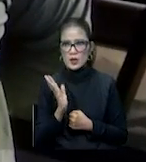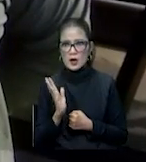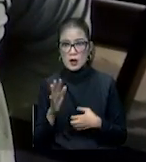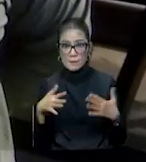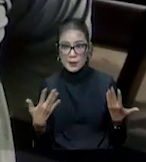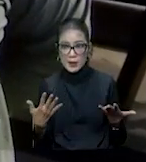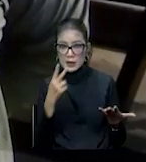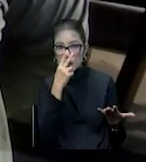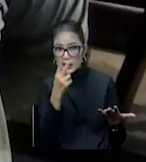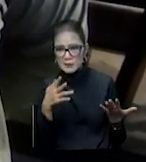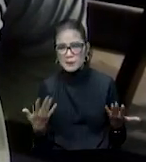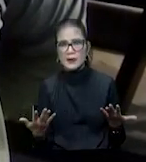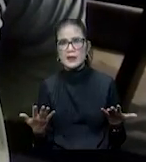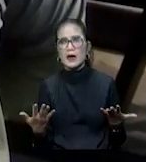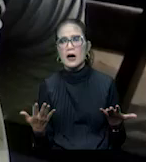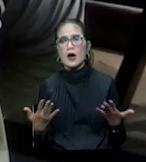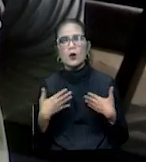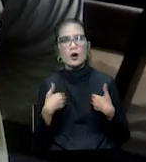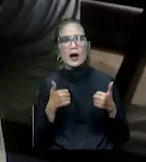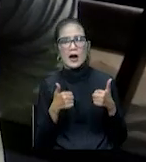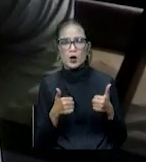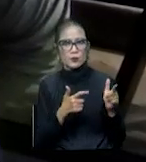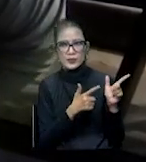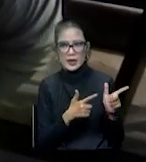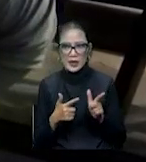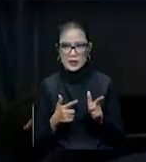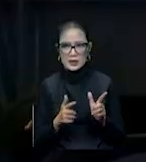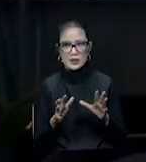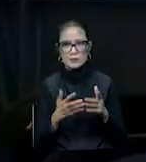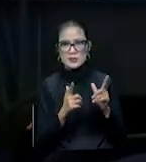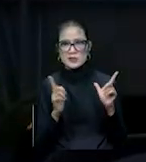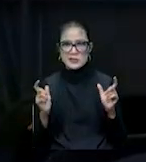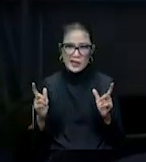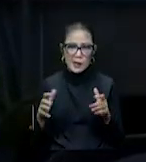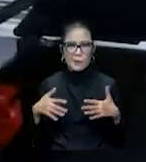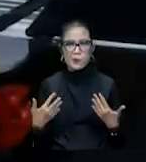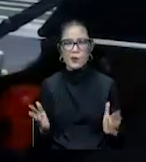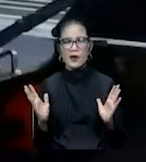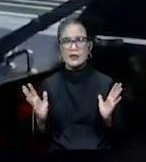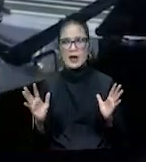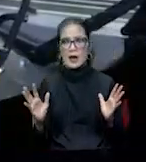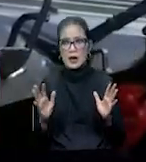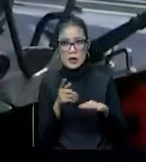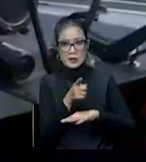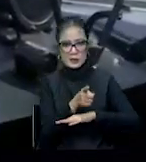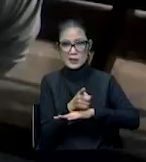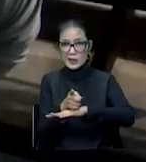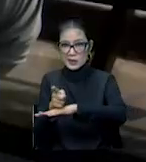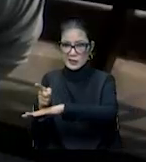Pak Wah kagumlah dengan TNI begitu banyak senjata-senjata yang ada gitu Iya ada tank rudal terus kemudian